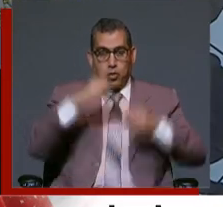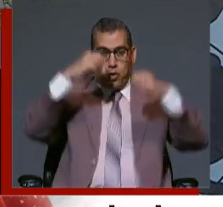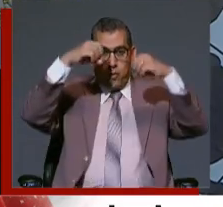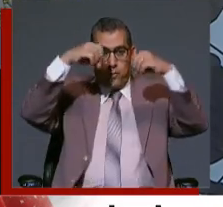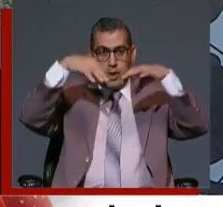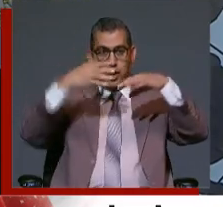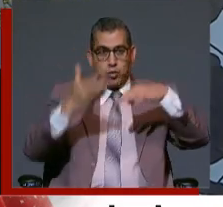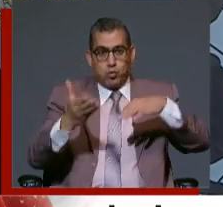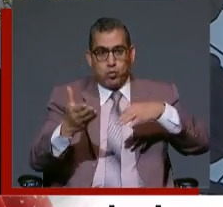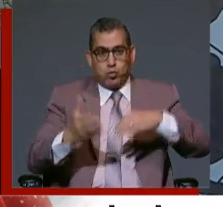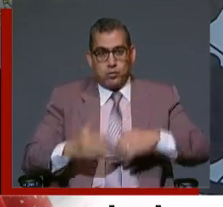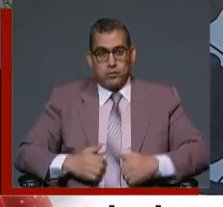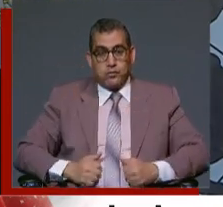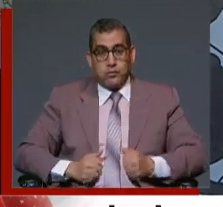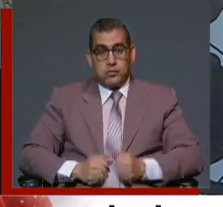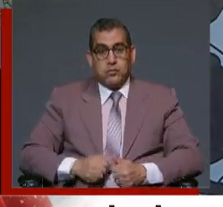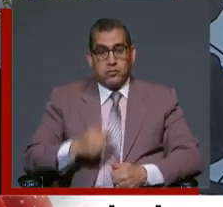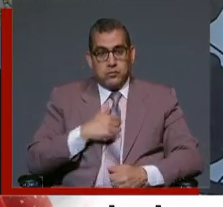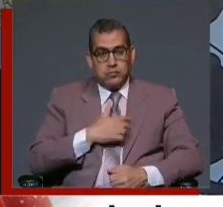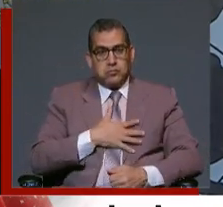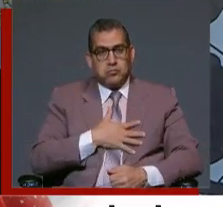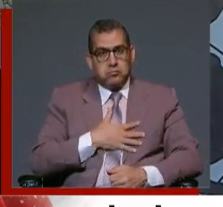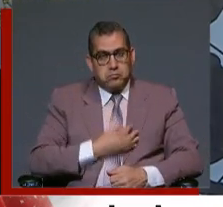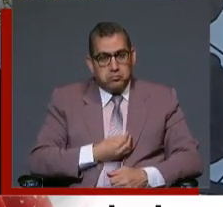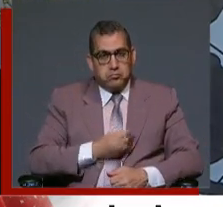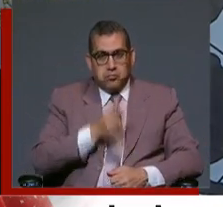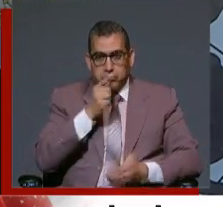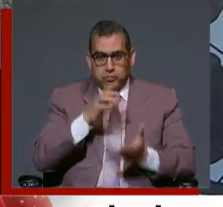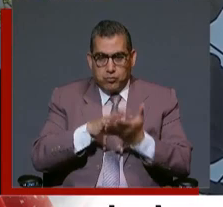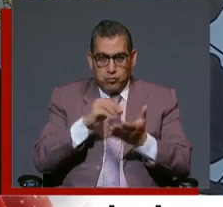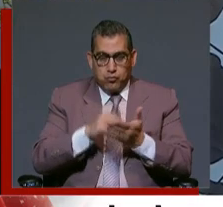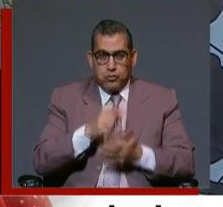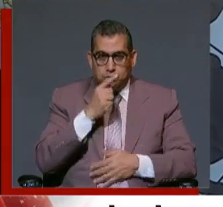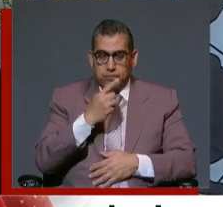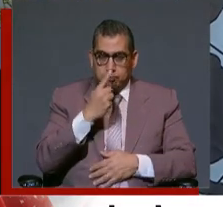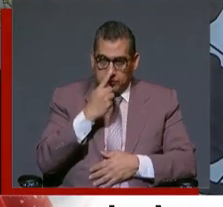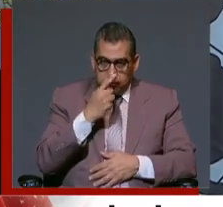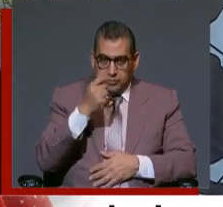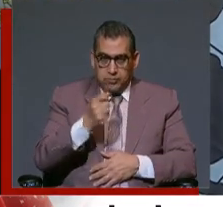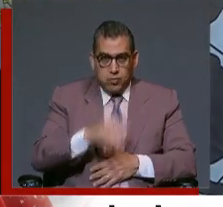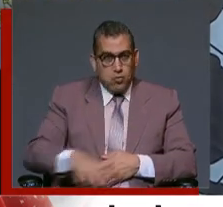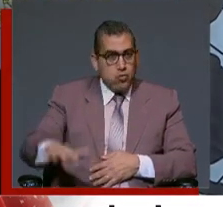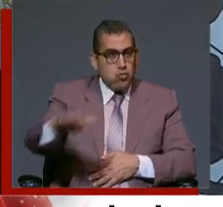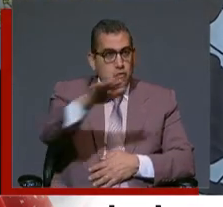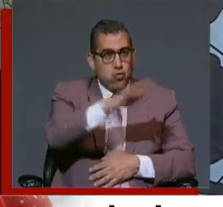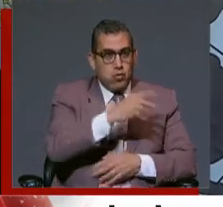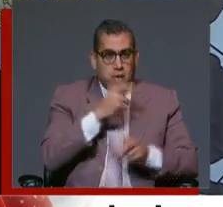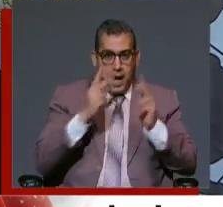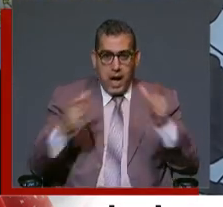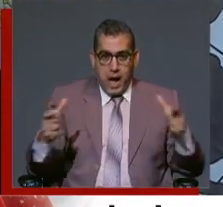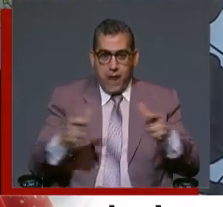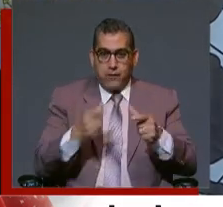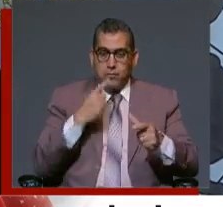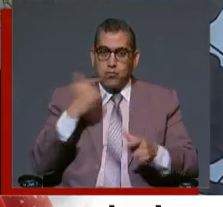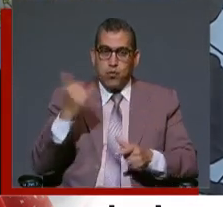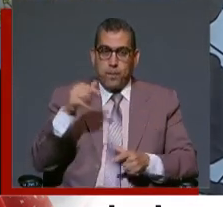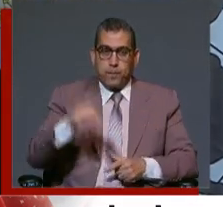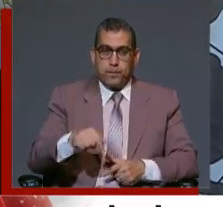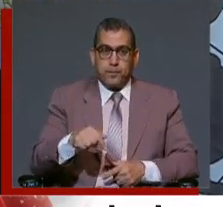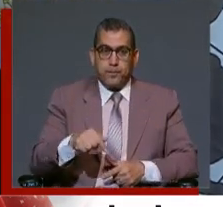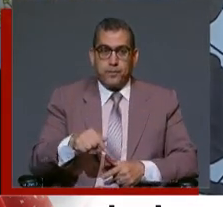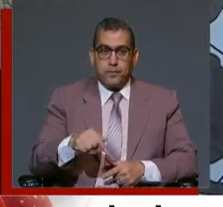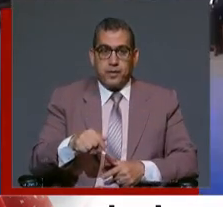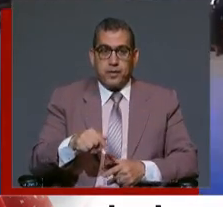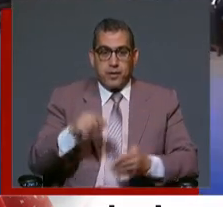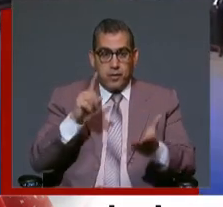وبركاته. يطيب لي بداية أن أرحب بحضراتكم جميعا في هذا المحفل المتميز، وإنه